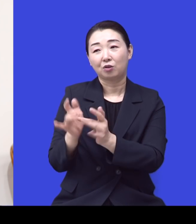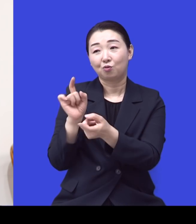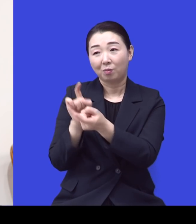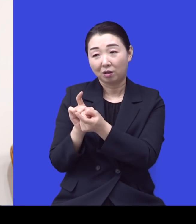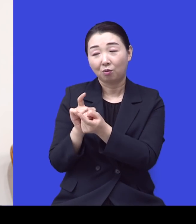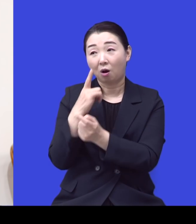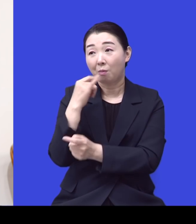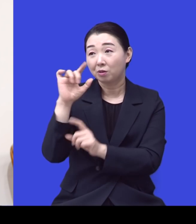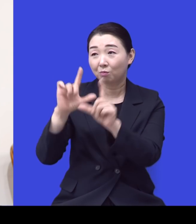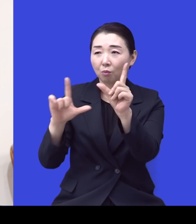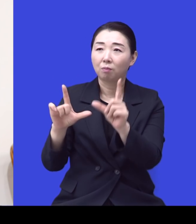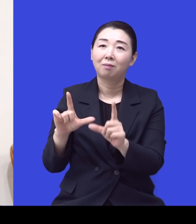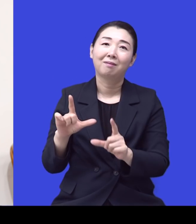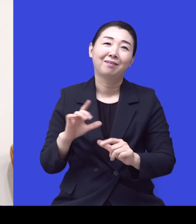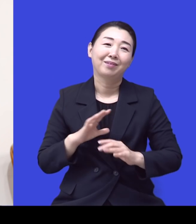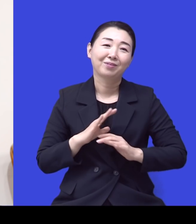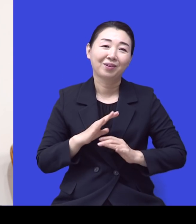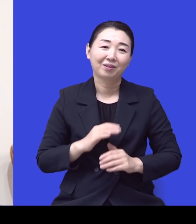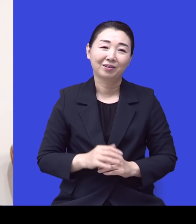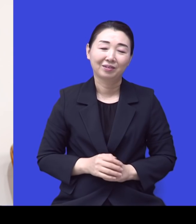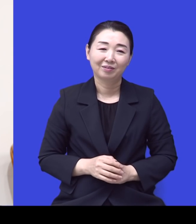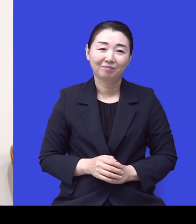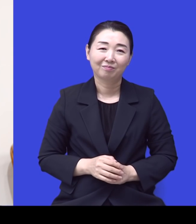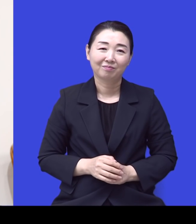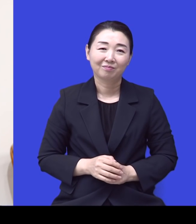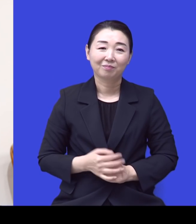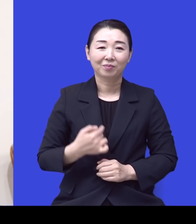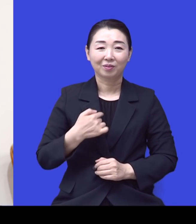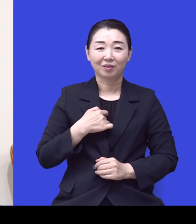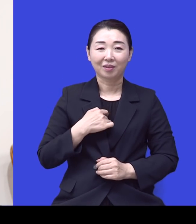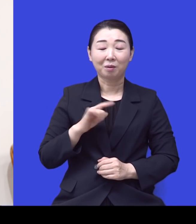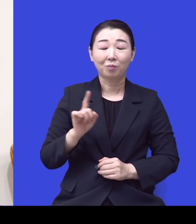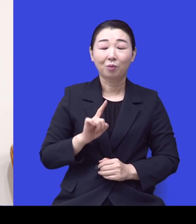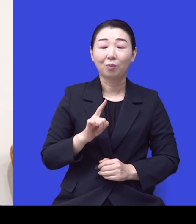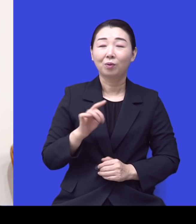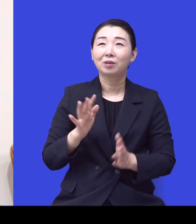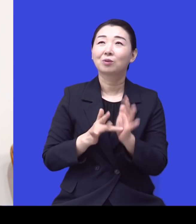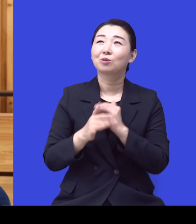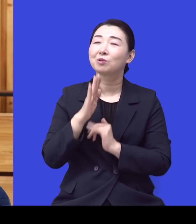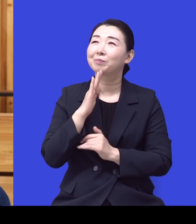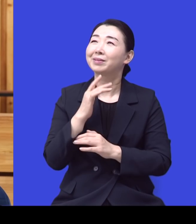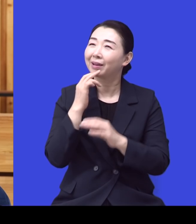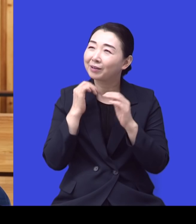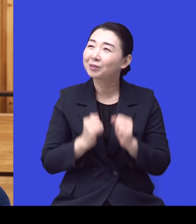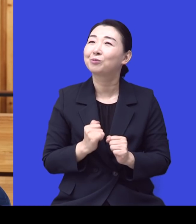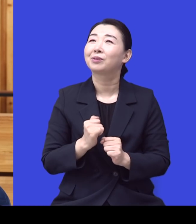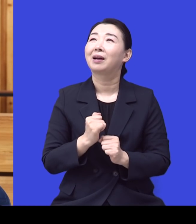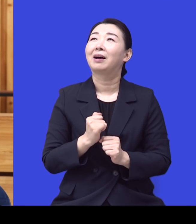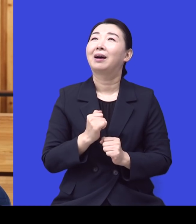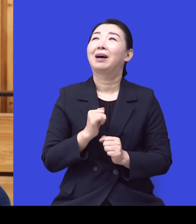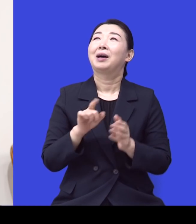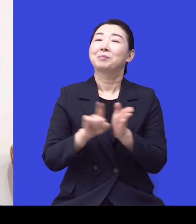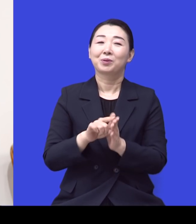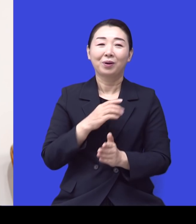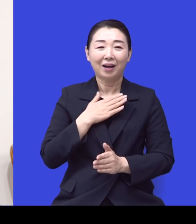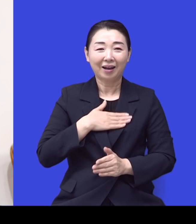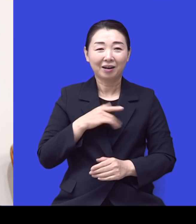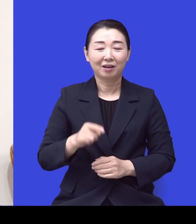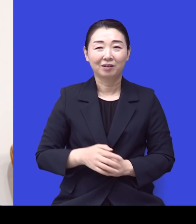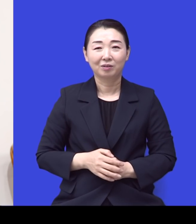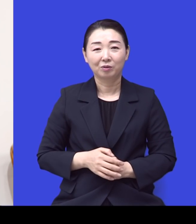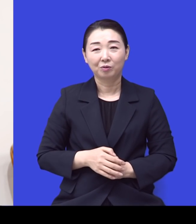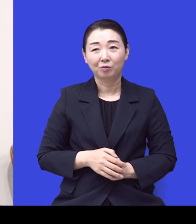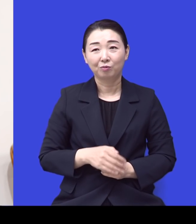모습은 정말 놀라웠죠. 그러시네요. 그것이 저에게는 야 정말 예수님은 살아계신 분이구나. 네. 그 어머니는 정말 아마